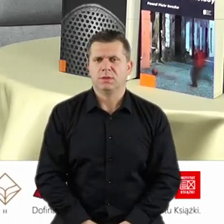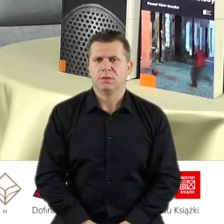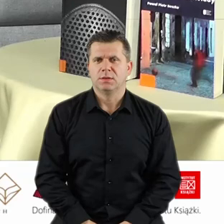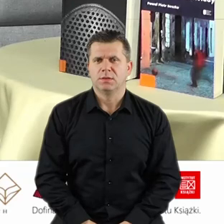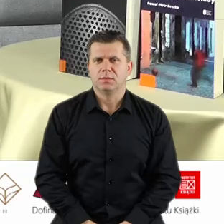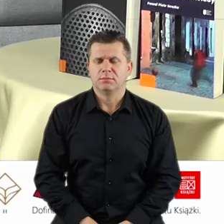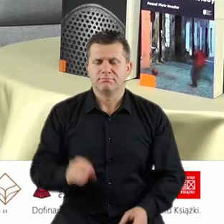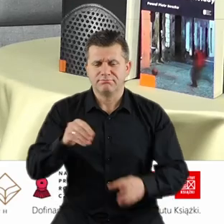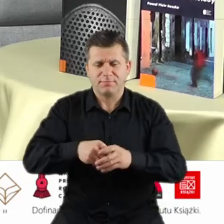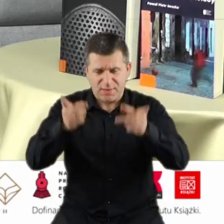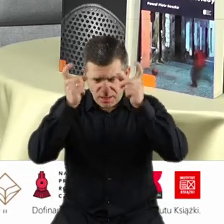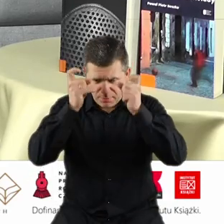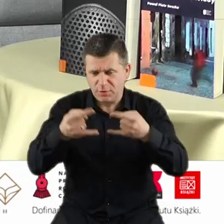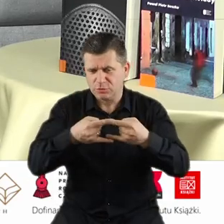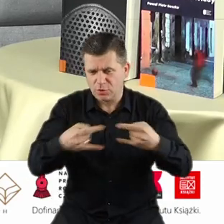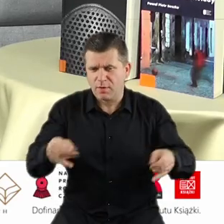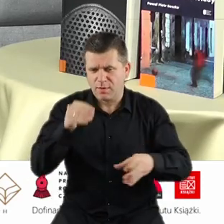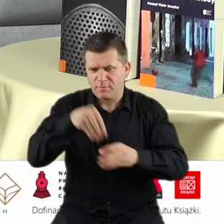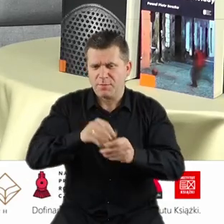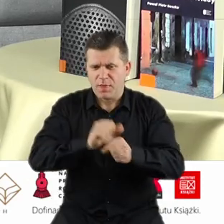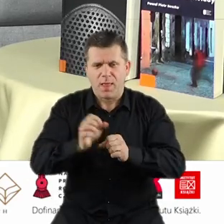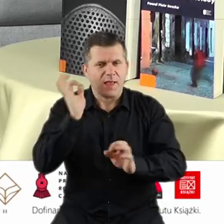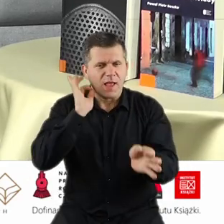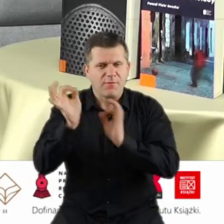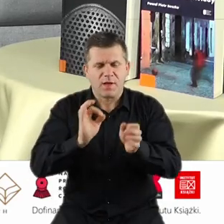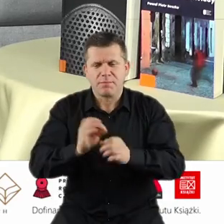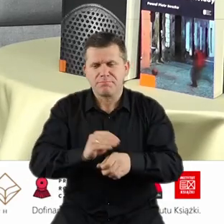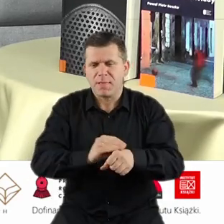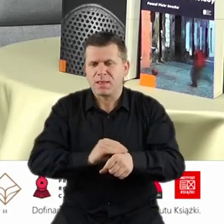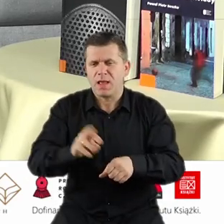Na przykład jest w Diablej tablicy czekolady taki reportaż